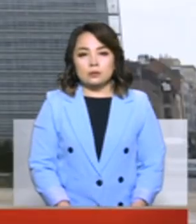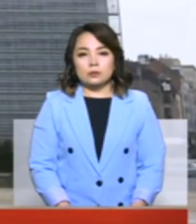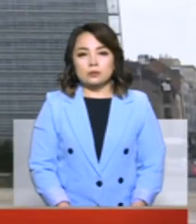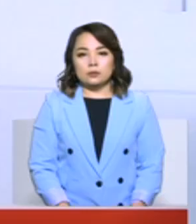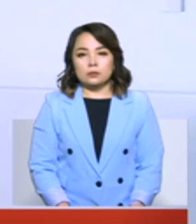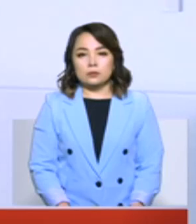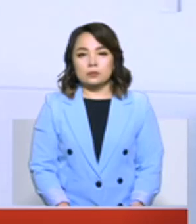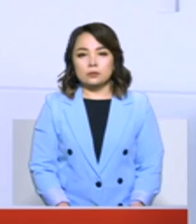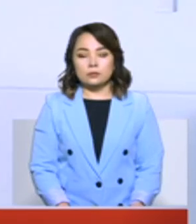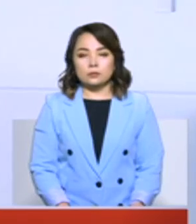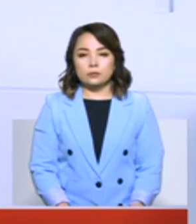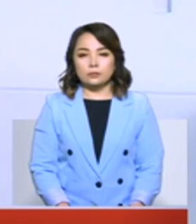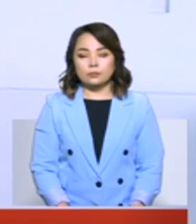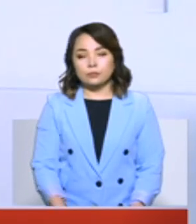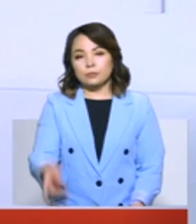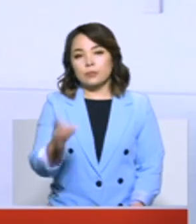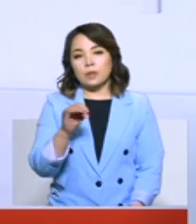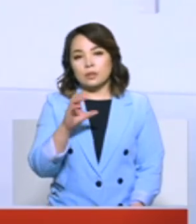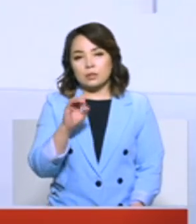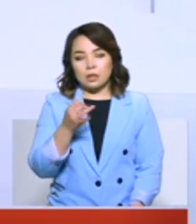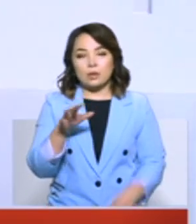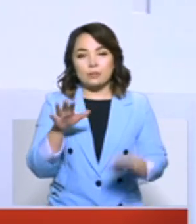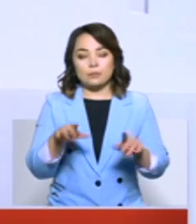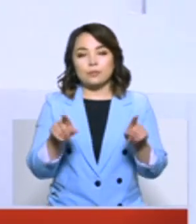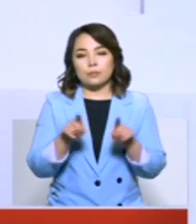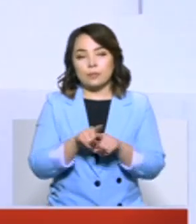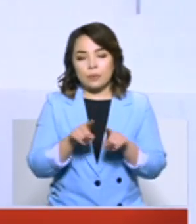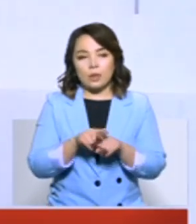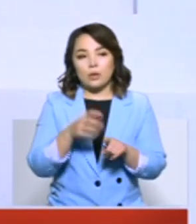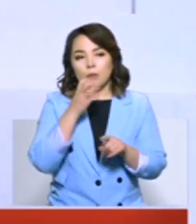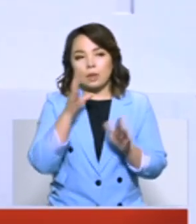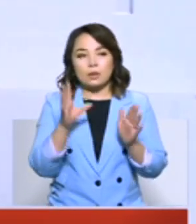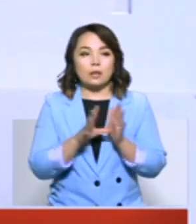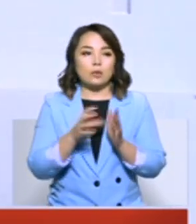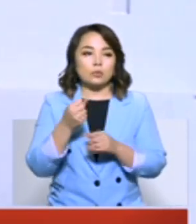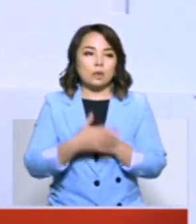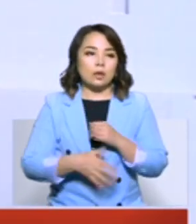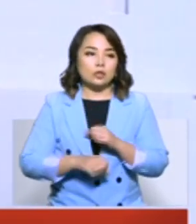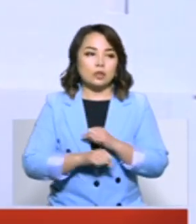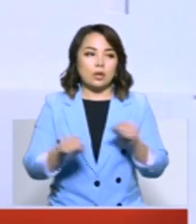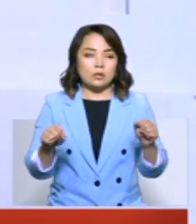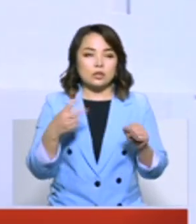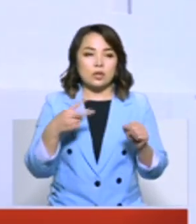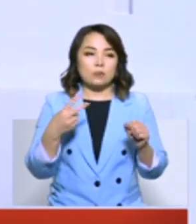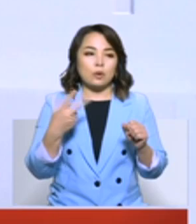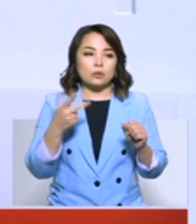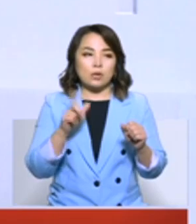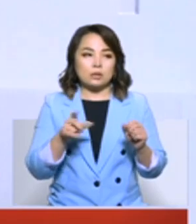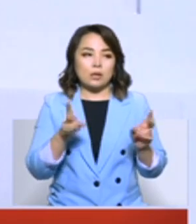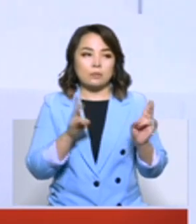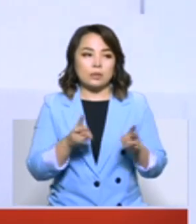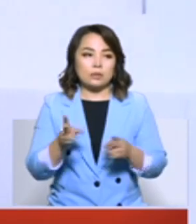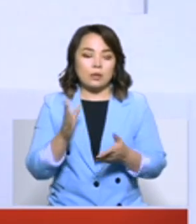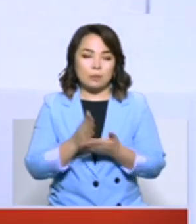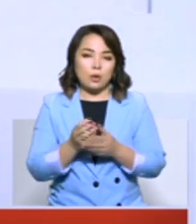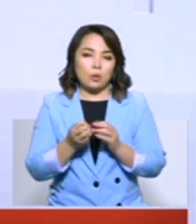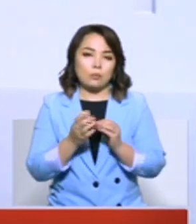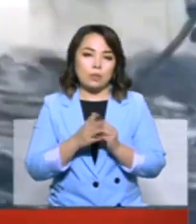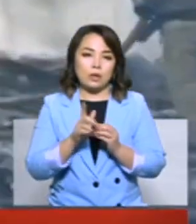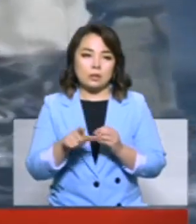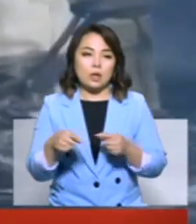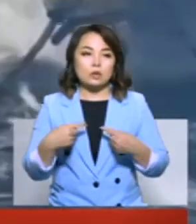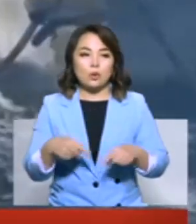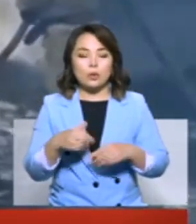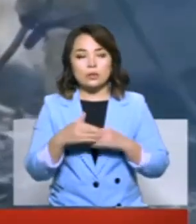Брюссель. Ресейдің Тува өңірінде жылу электр орталығында жарылыс болып, 23 адам зардап шекті. 15 адам